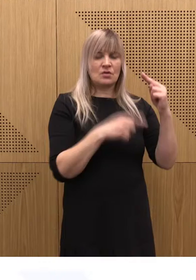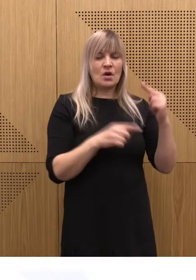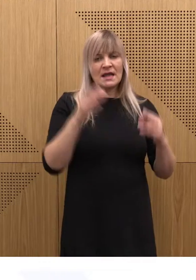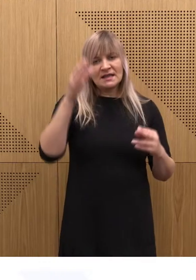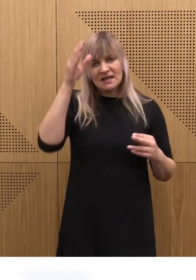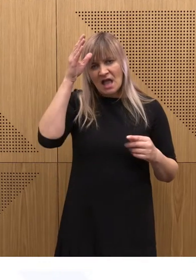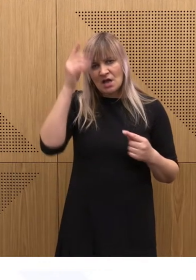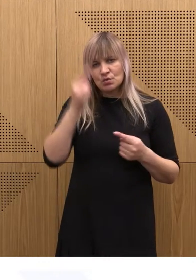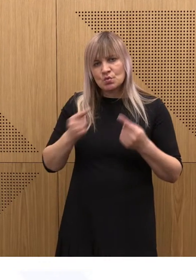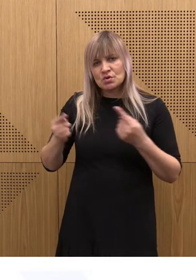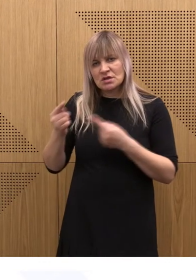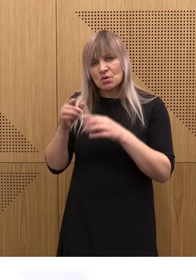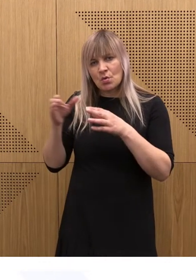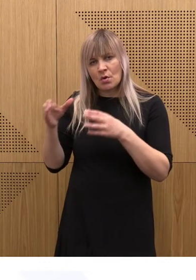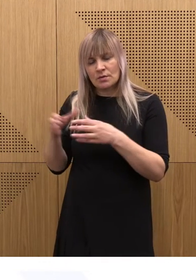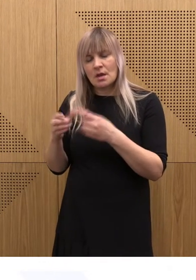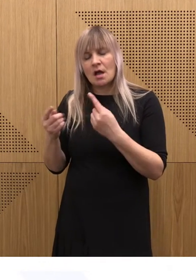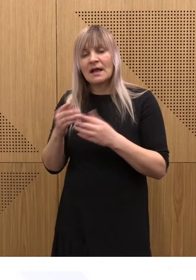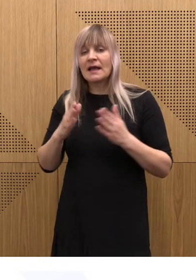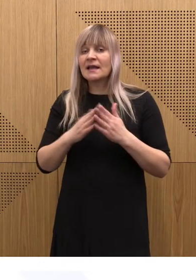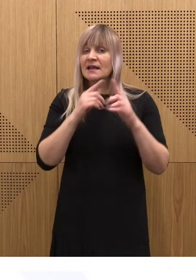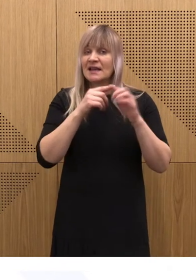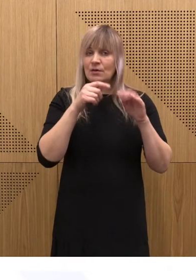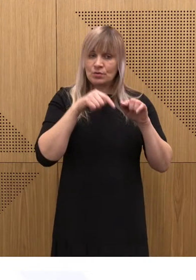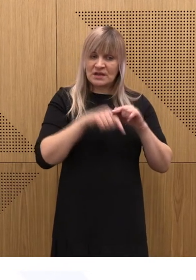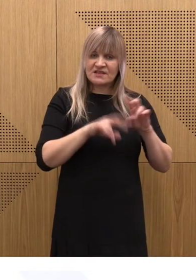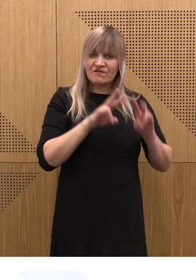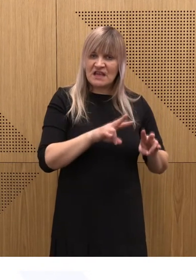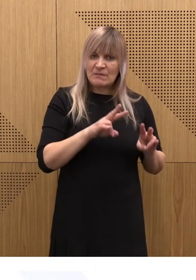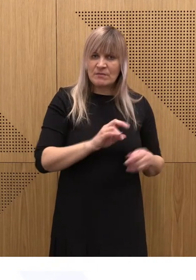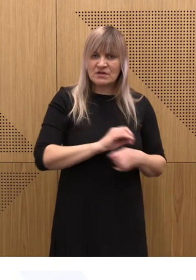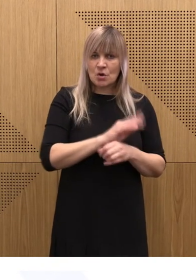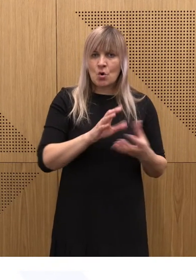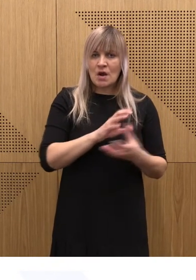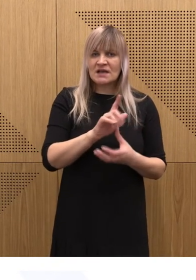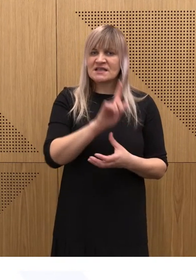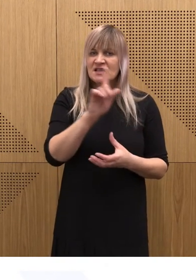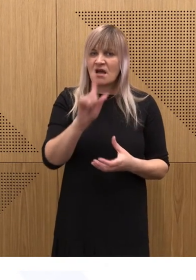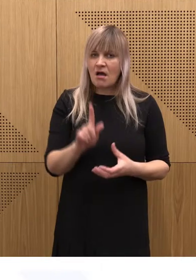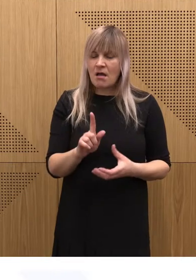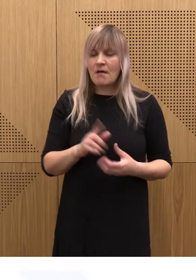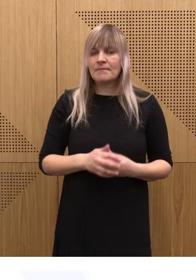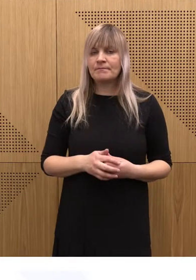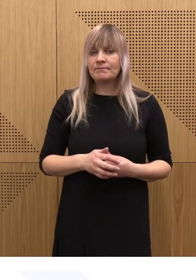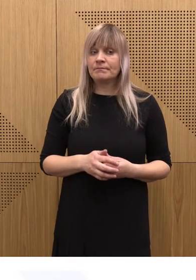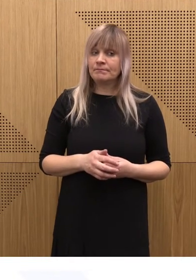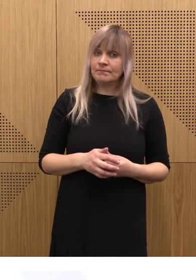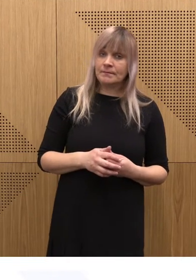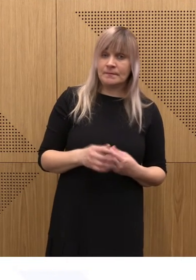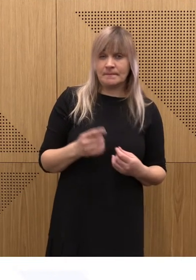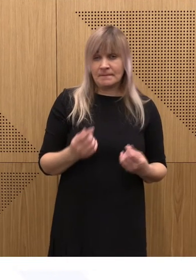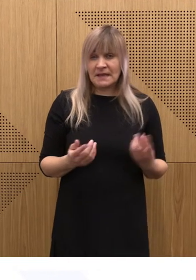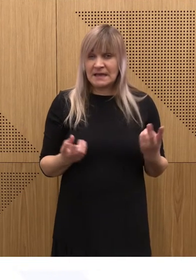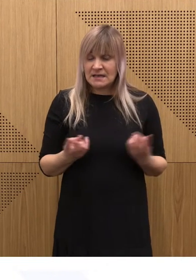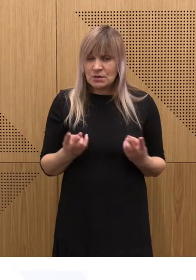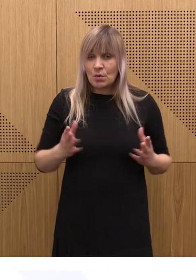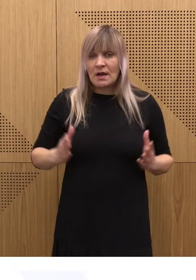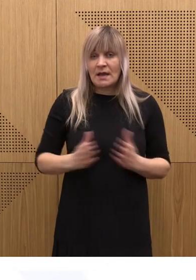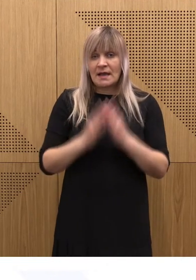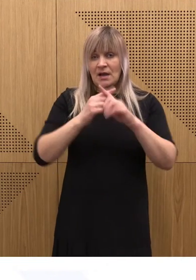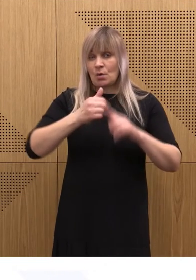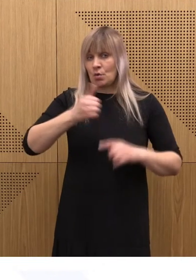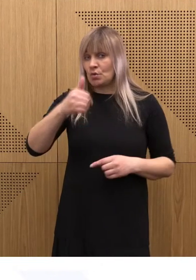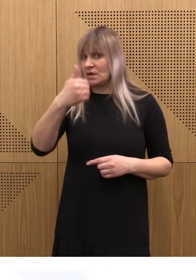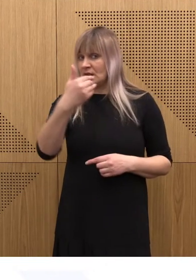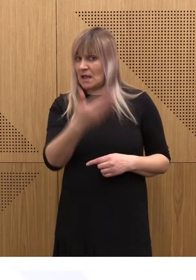ka teadusnõukogu eraldi, mis puudutab kirikutes viibimist koroonakriisi ajal, et kas siis need nii öelda